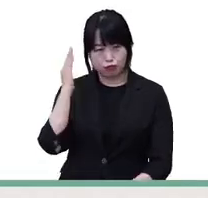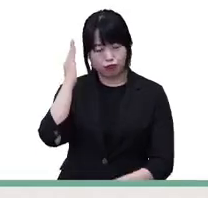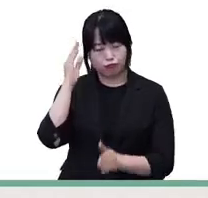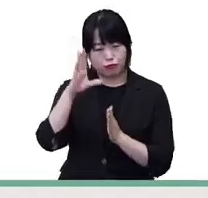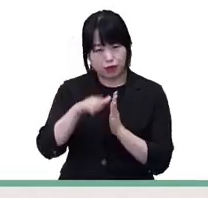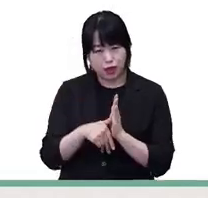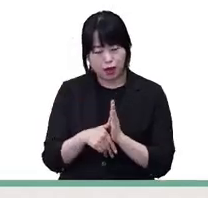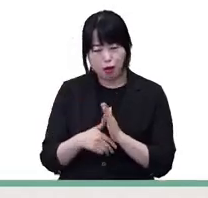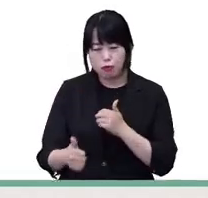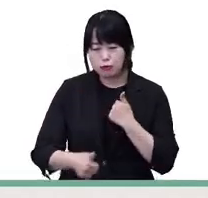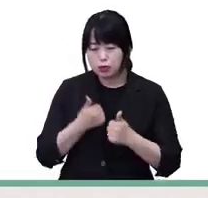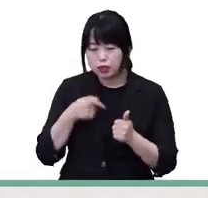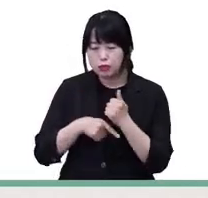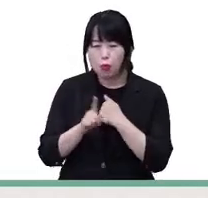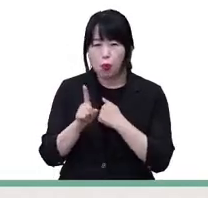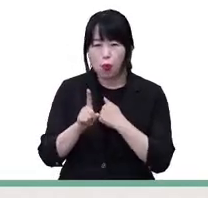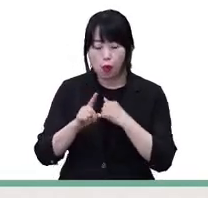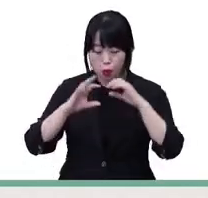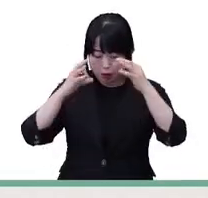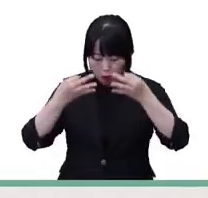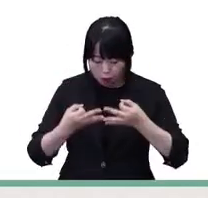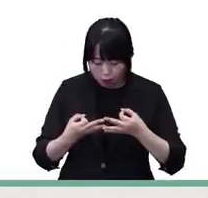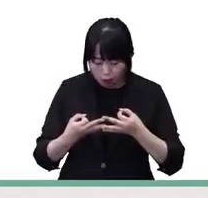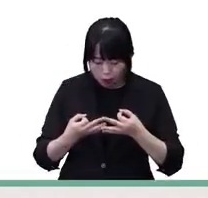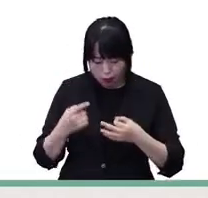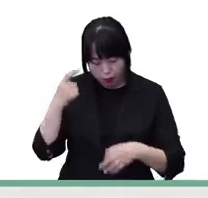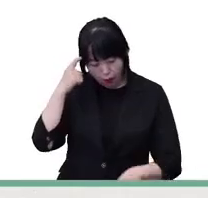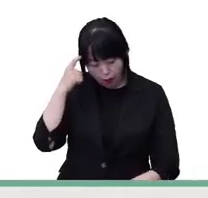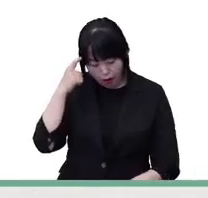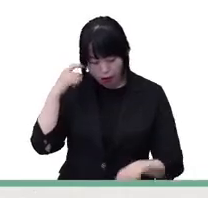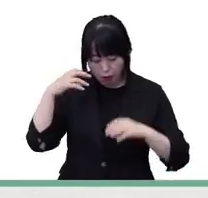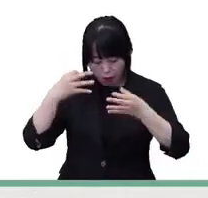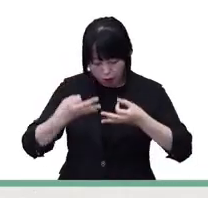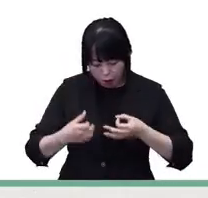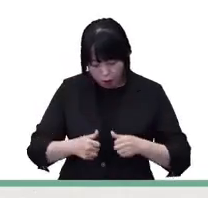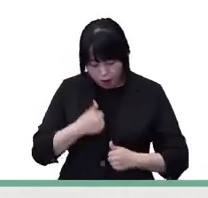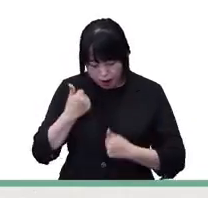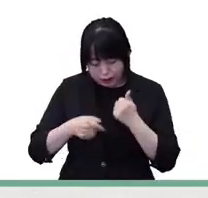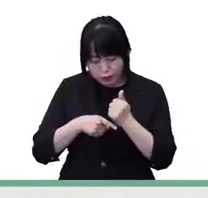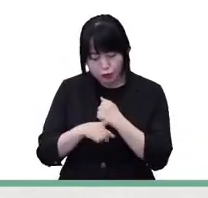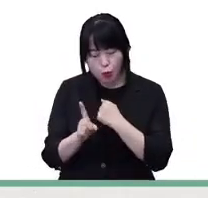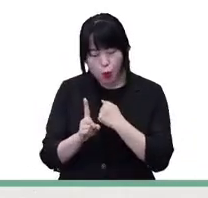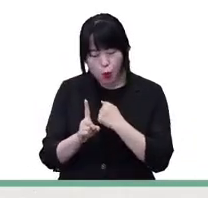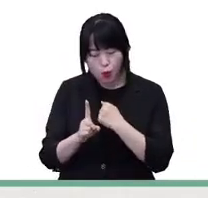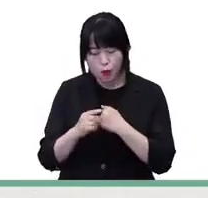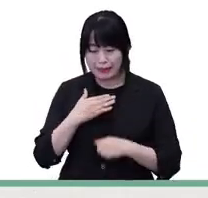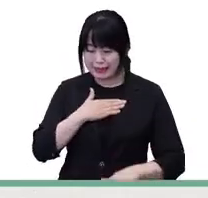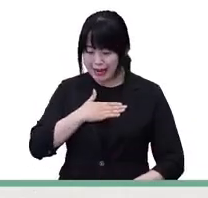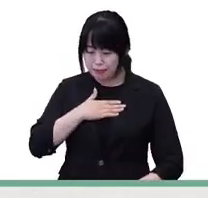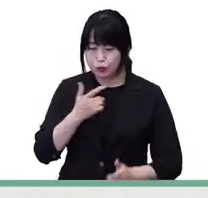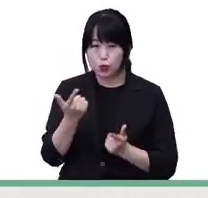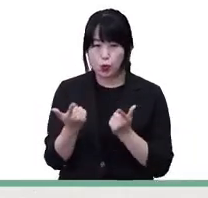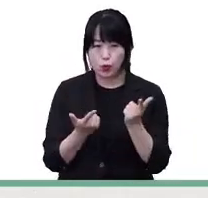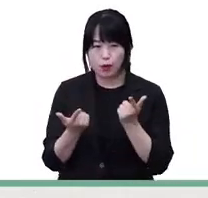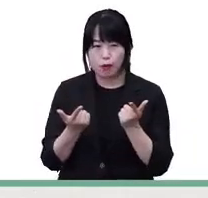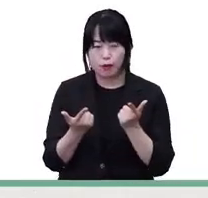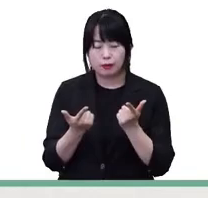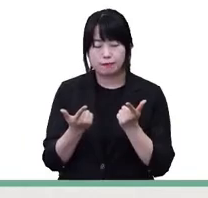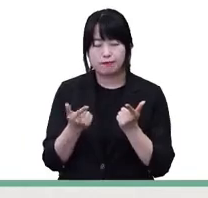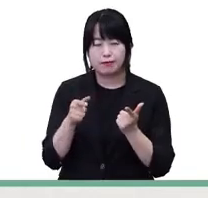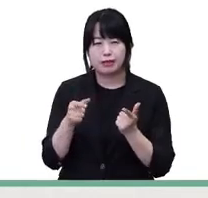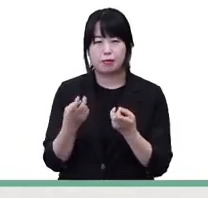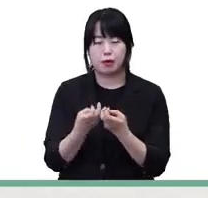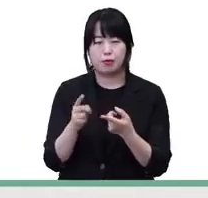화가 나는지를 좀 찾아보게끔 이렇게 하는 거, 그리고 아이 스스로 감정 조절 방법을 생각해 보도록 하는